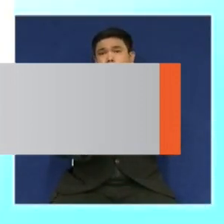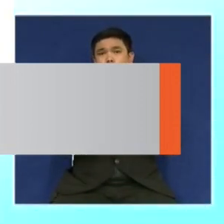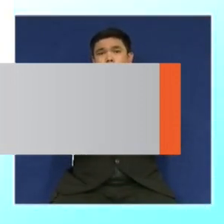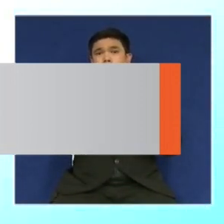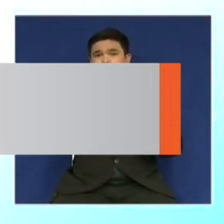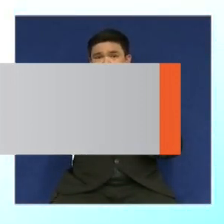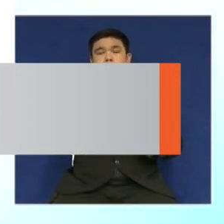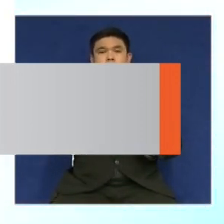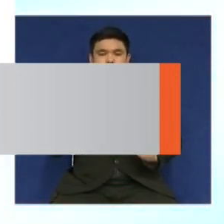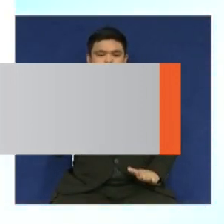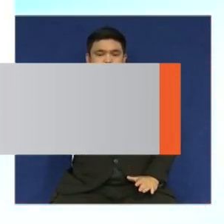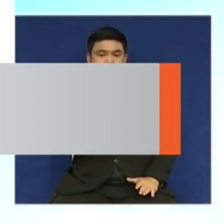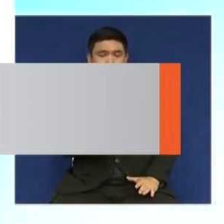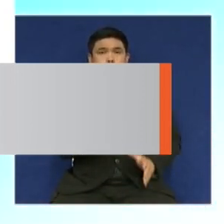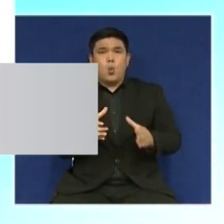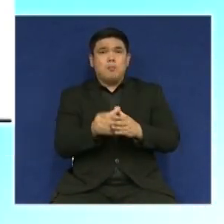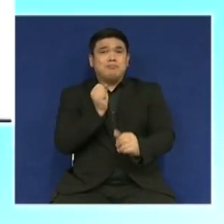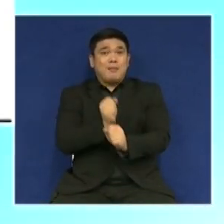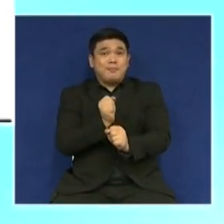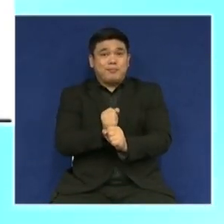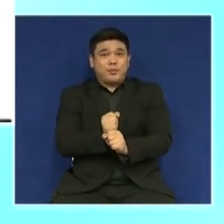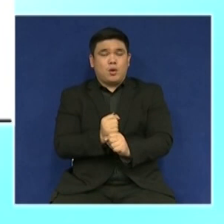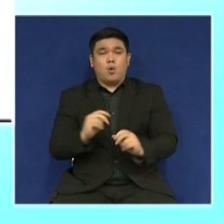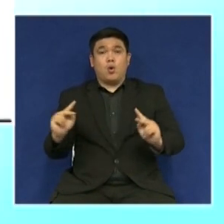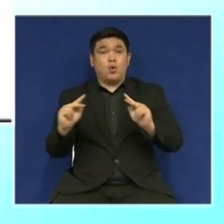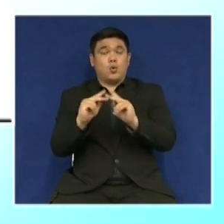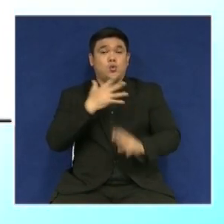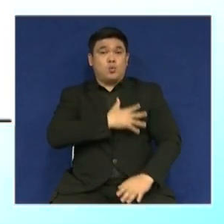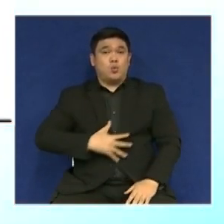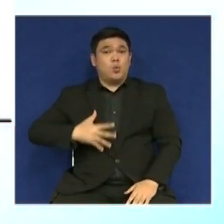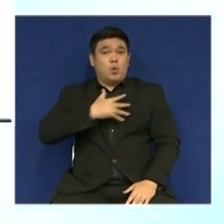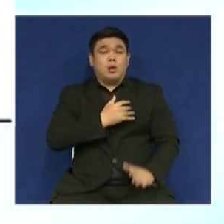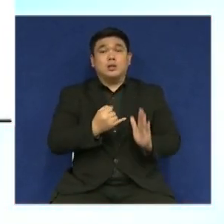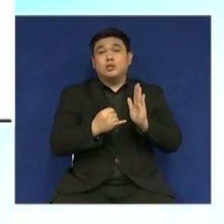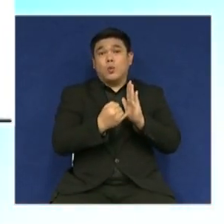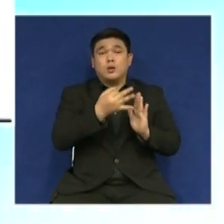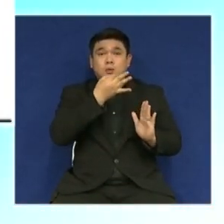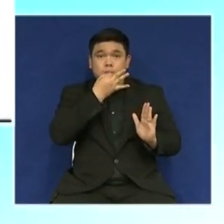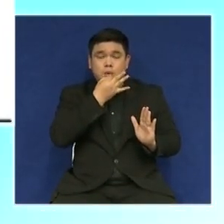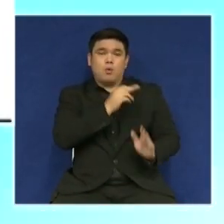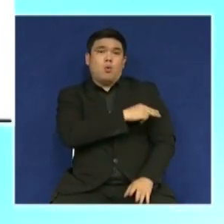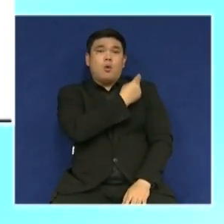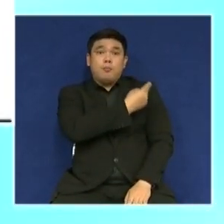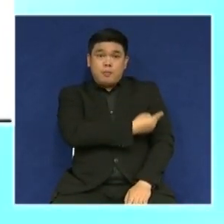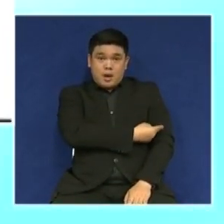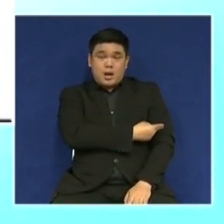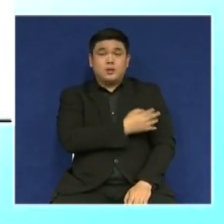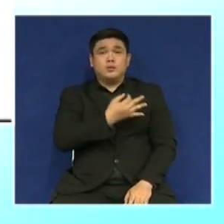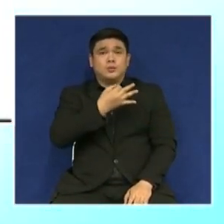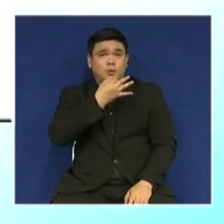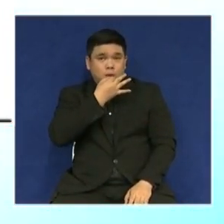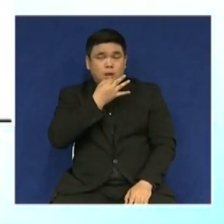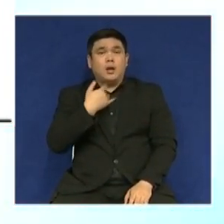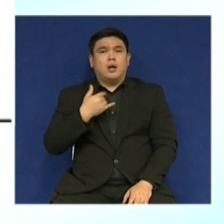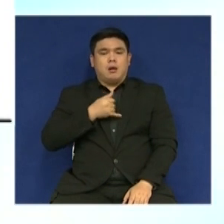มีทีมปฏิบัติการสอบสวนโรคของทางสำนักงานสาธารณสุขจังหวัดสมุทรสาครโรงพยาบาลสมุทรสาครแล้วก็หน่วยงานใน